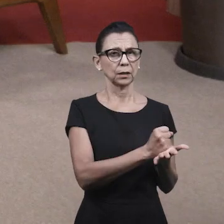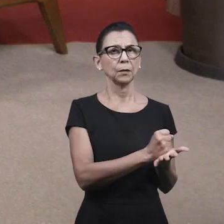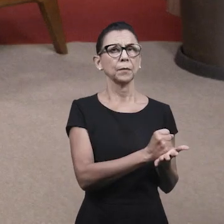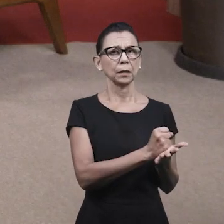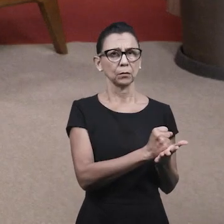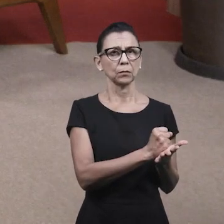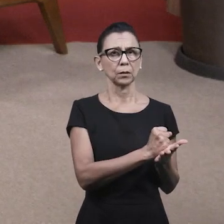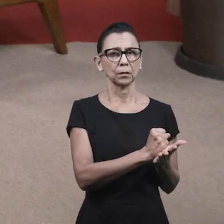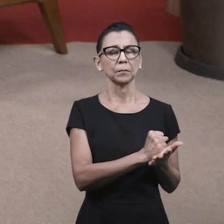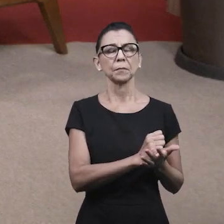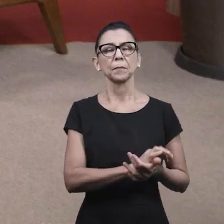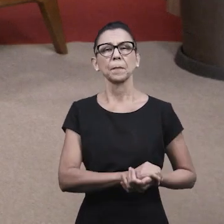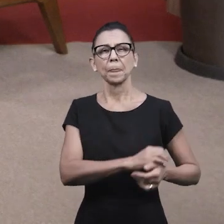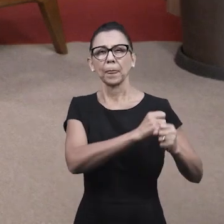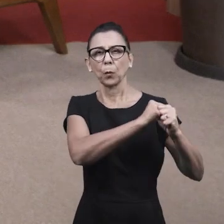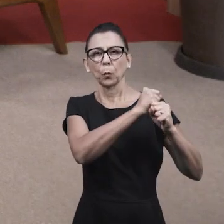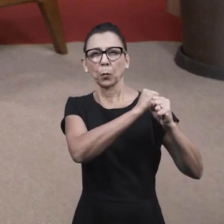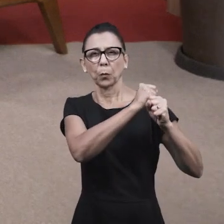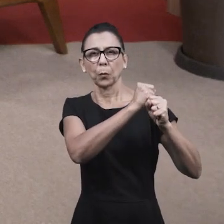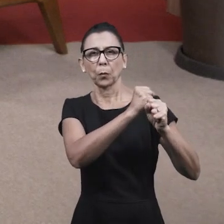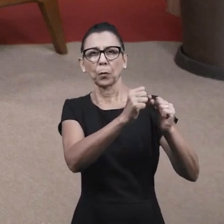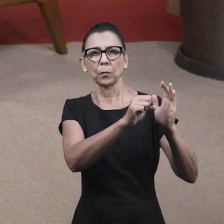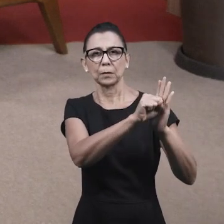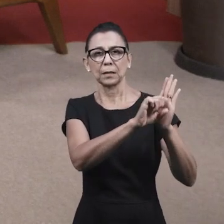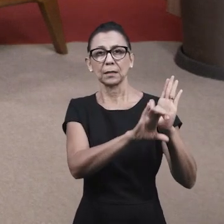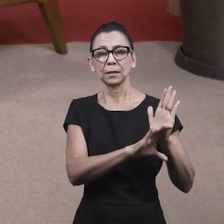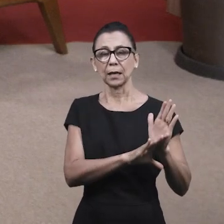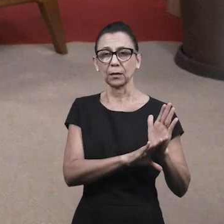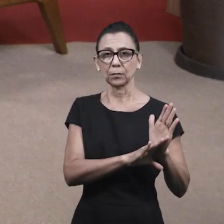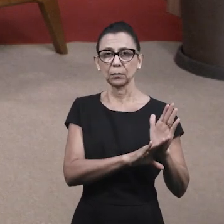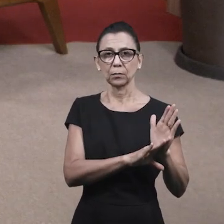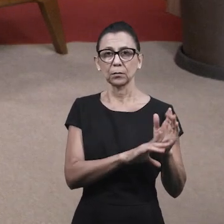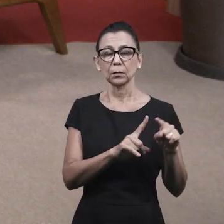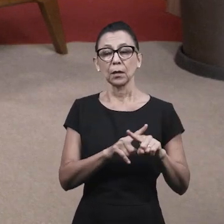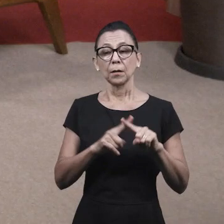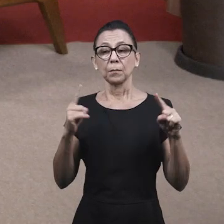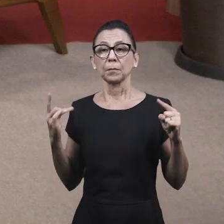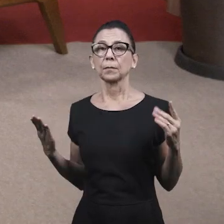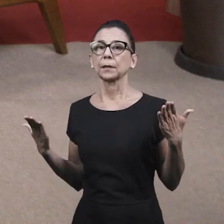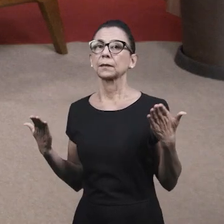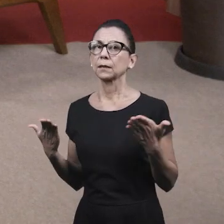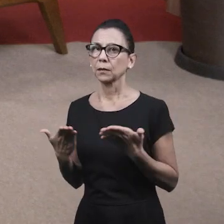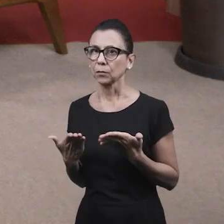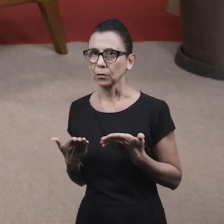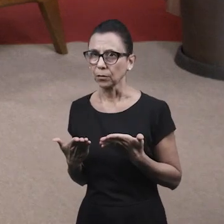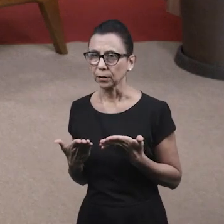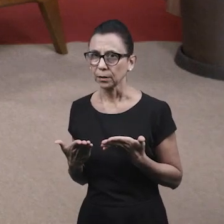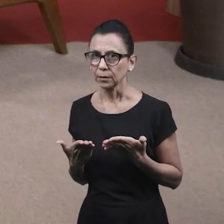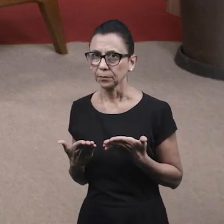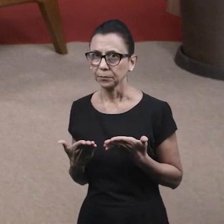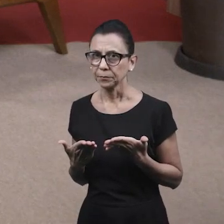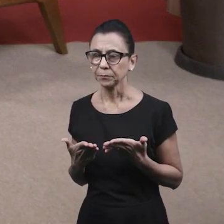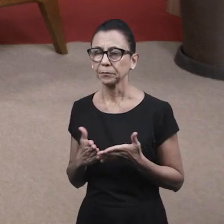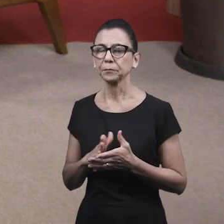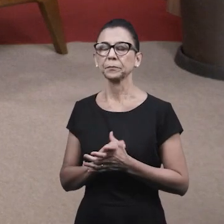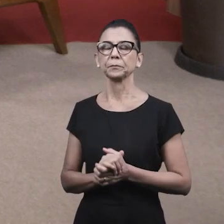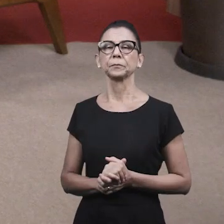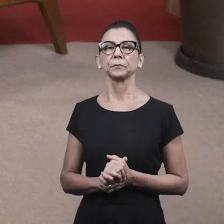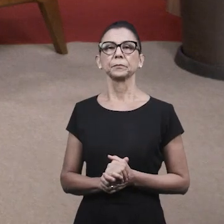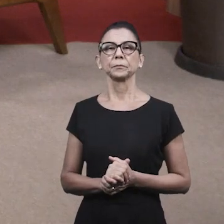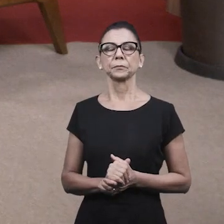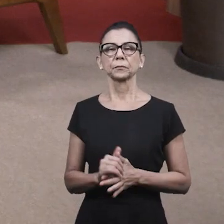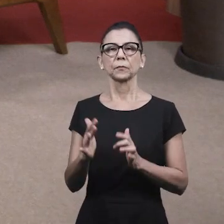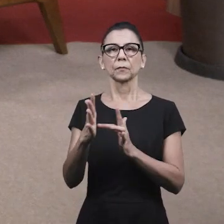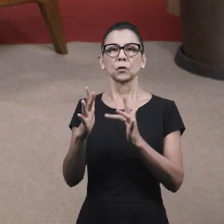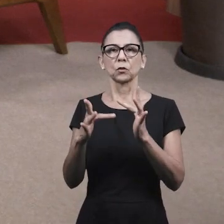vieille alliance qui a duré pendant beaucoup de siècles. Mais maintenant, c'est ce que Josias a dit. Le